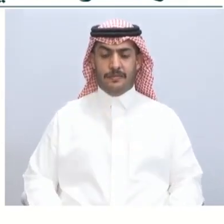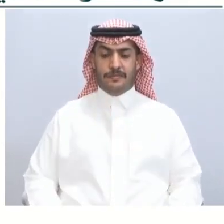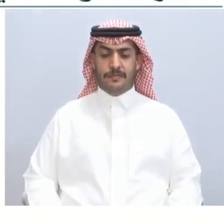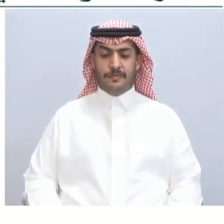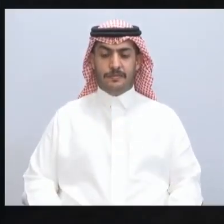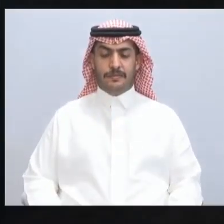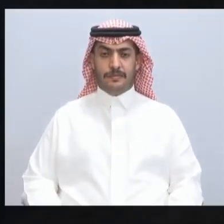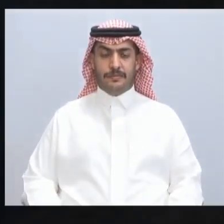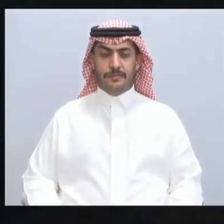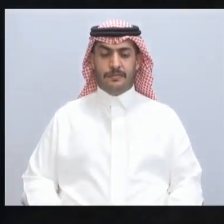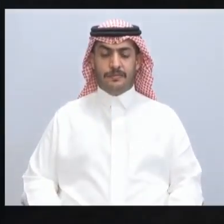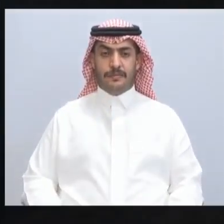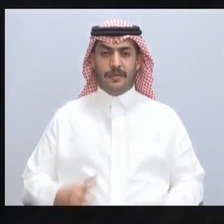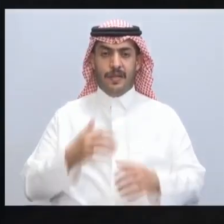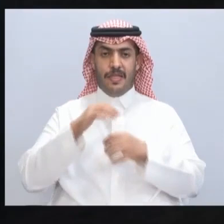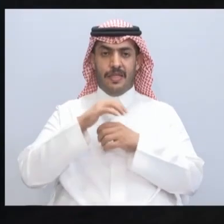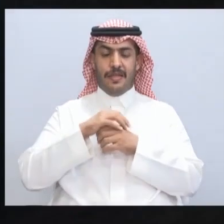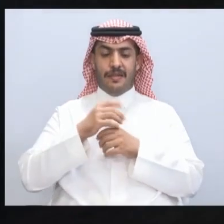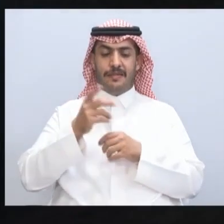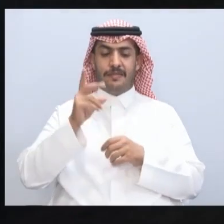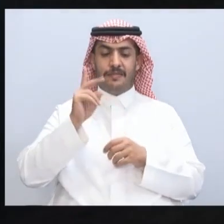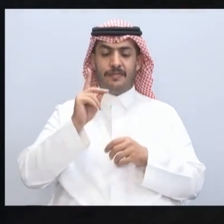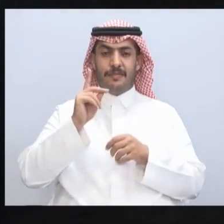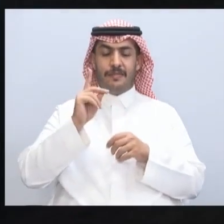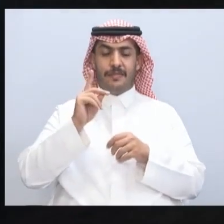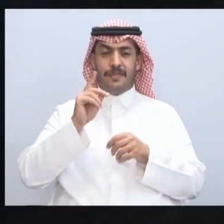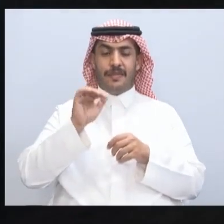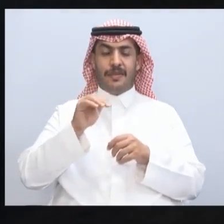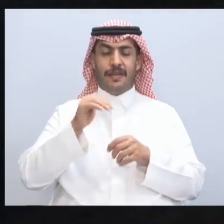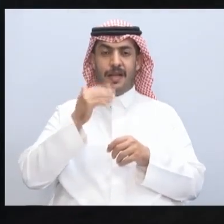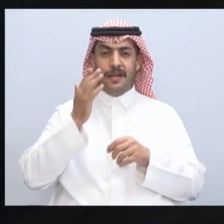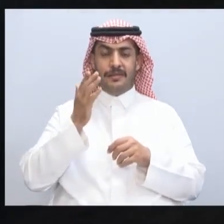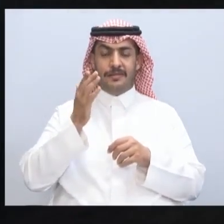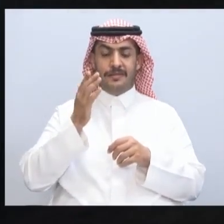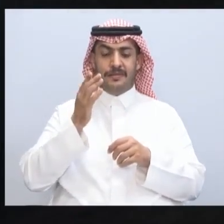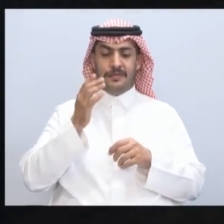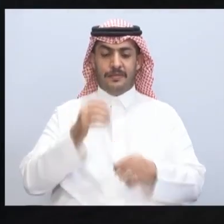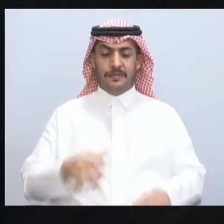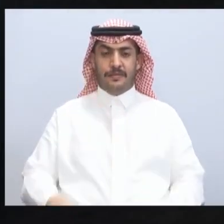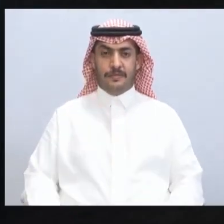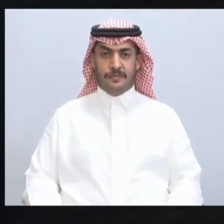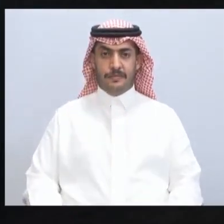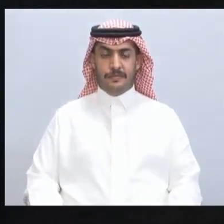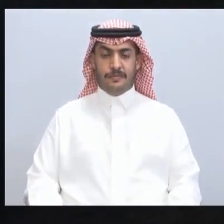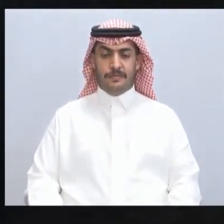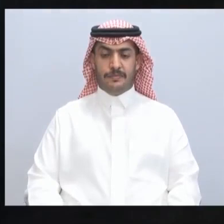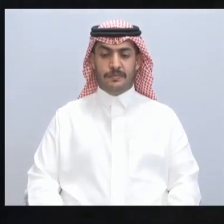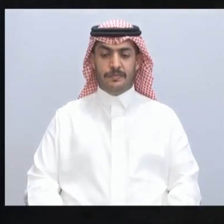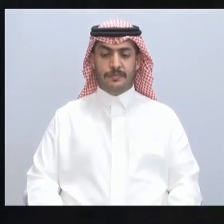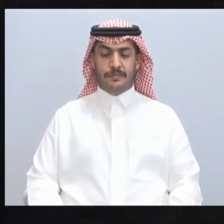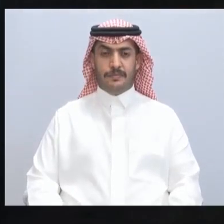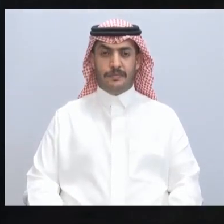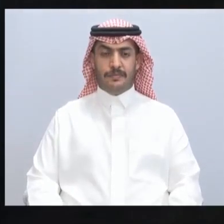الداخليه للضغوط ننتقل الى المصادر الخارجيه بارك الله فيكم